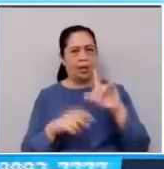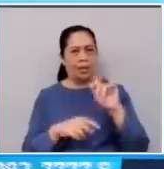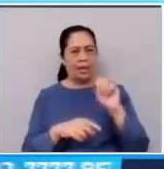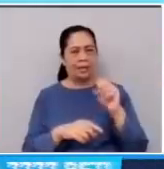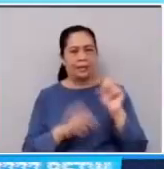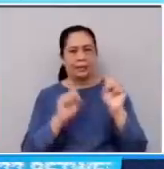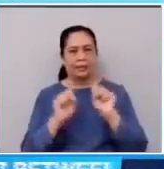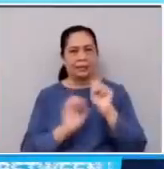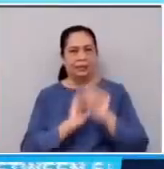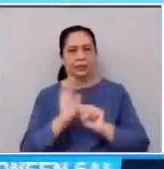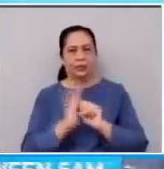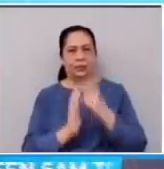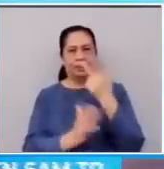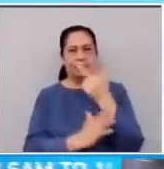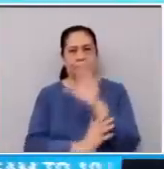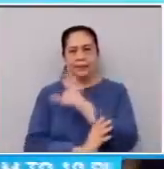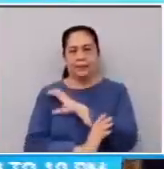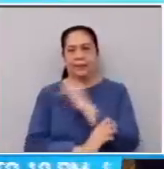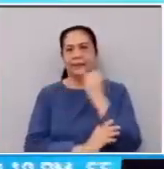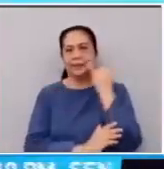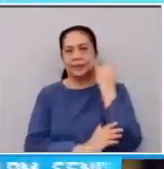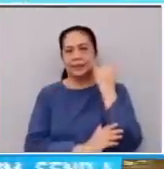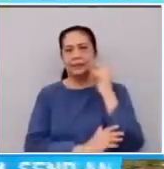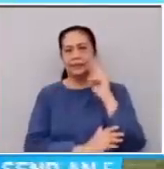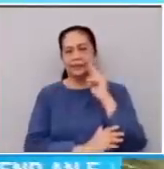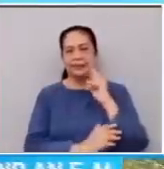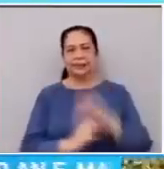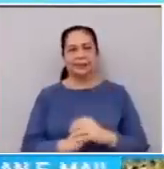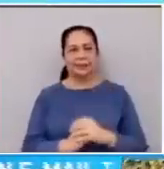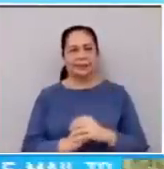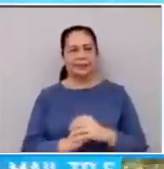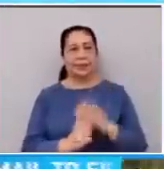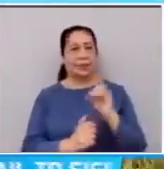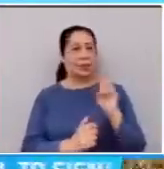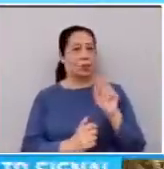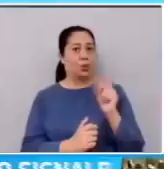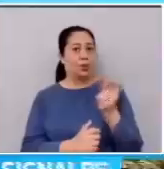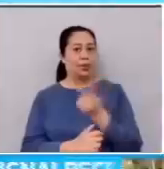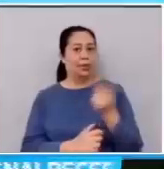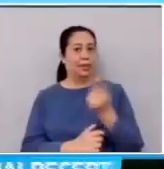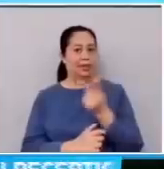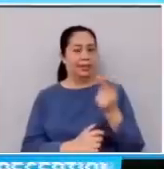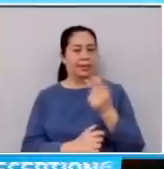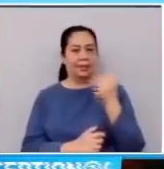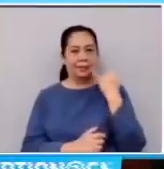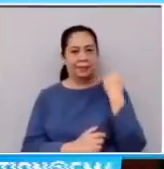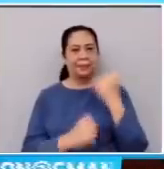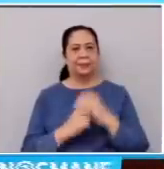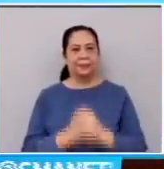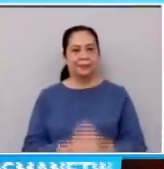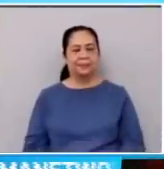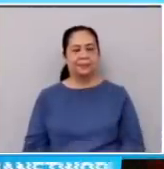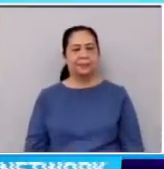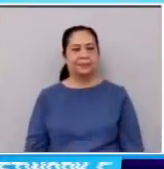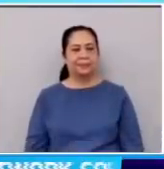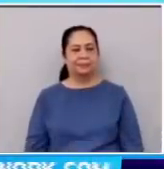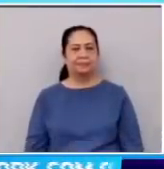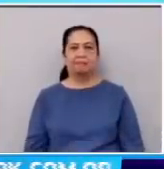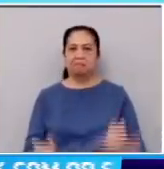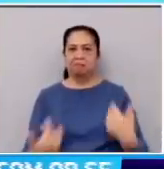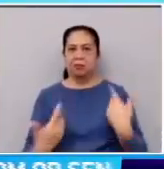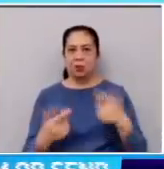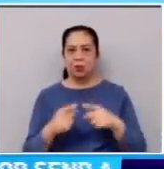Grand Champion Jessica Villarubin. Nagduet din sila ni Jabs. Hindi rin nagpahuli si